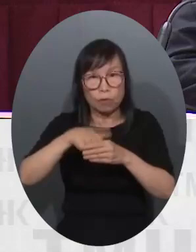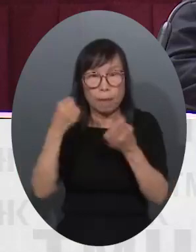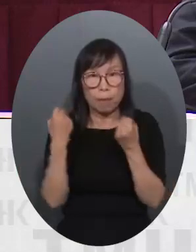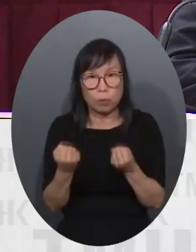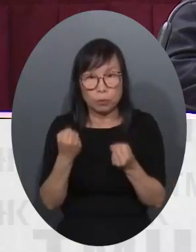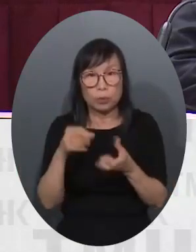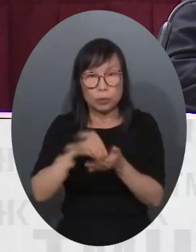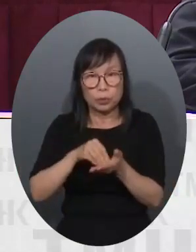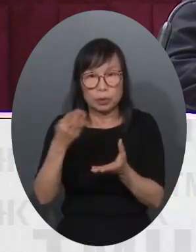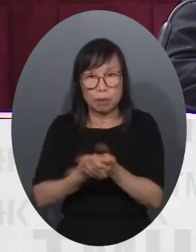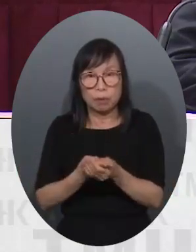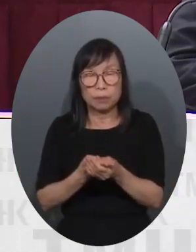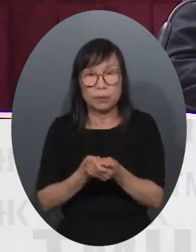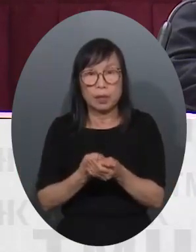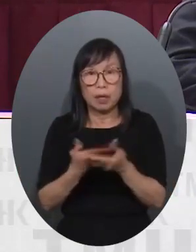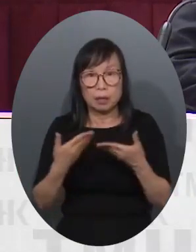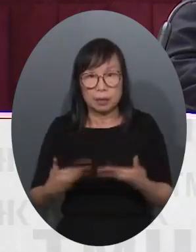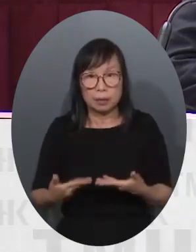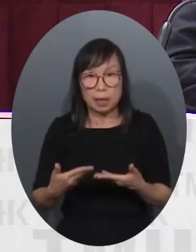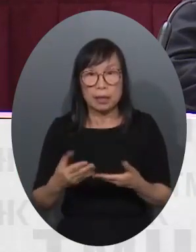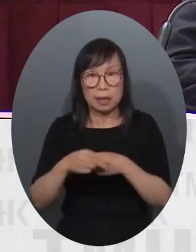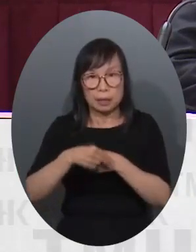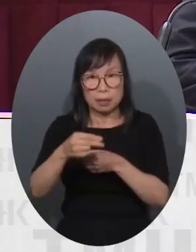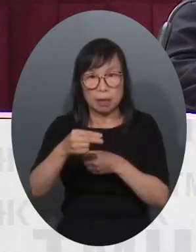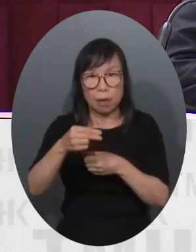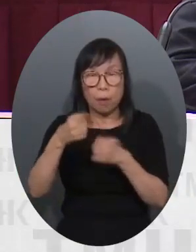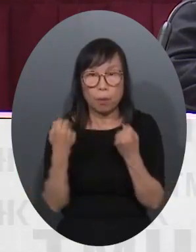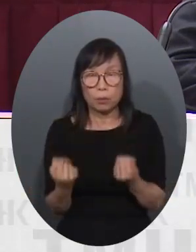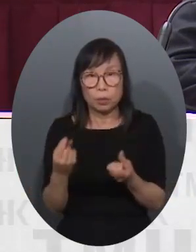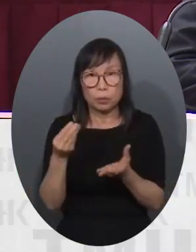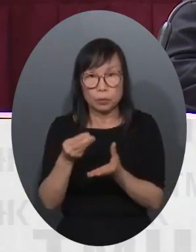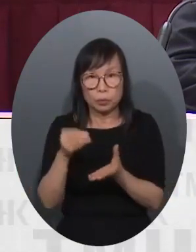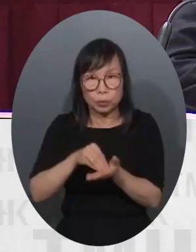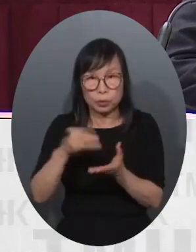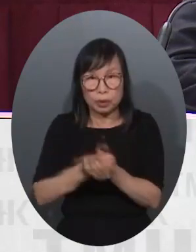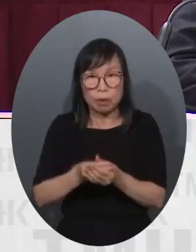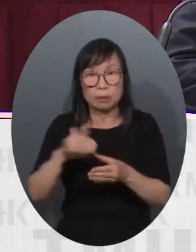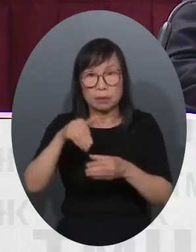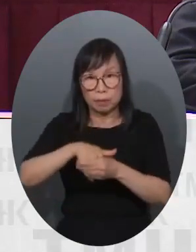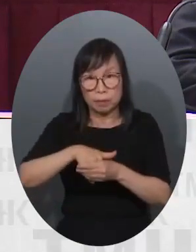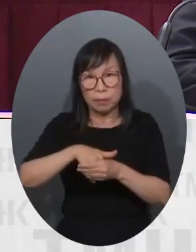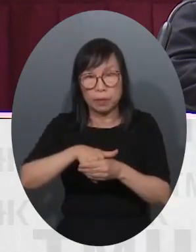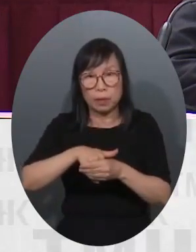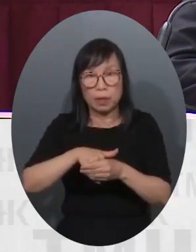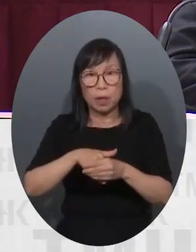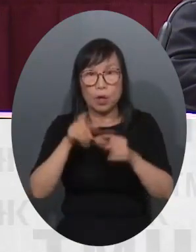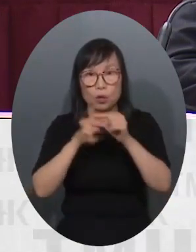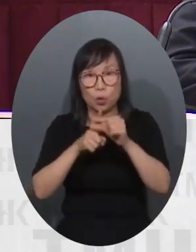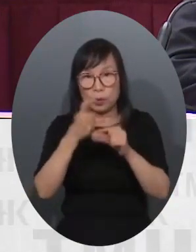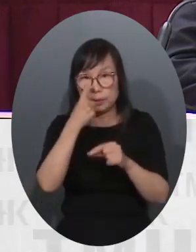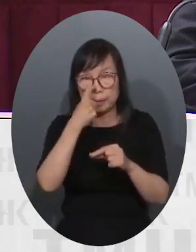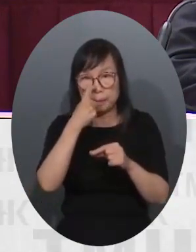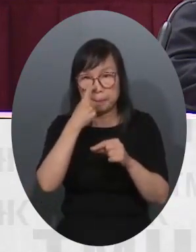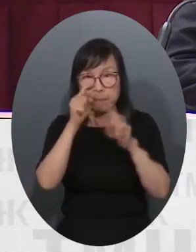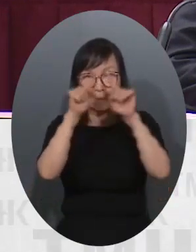議案。我們現在就第七號補充決議案進行投票。決議案的中英全